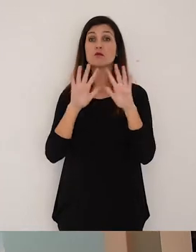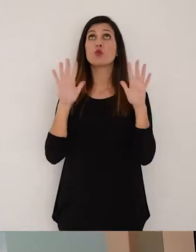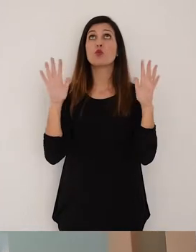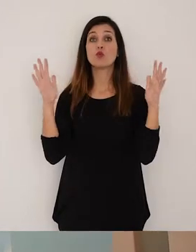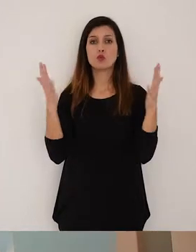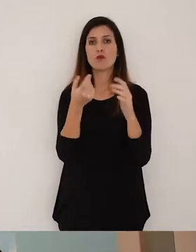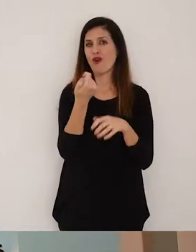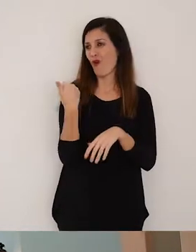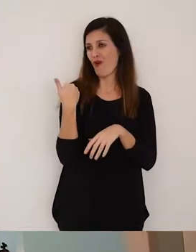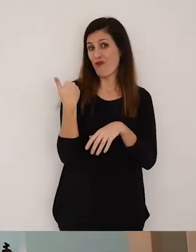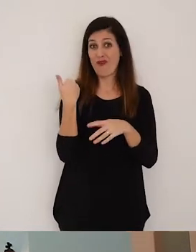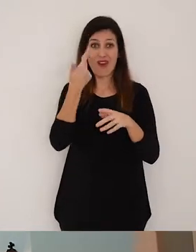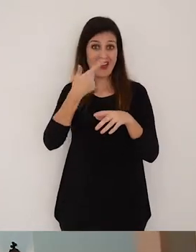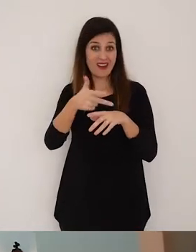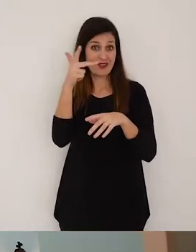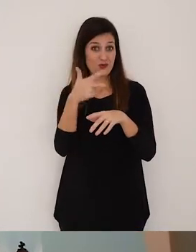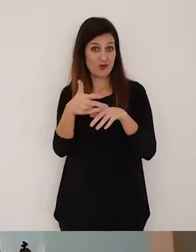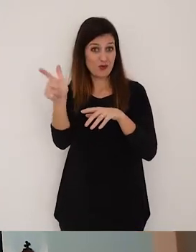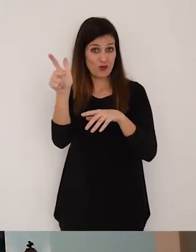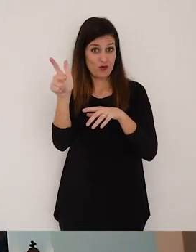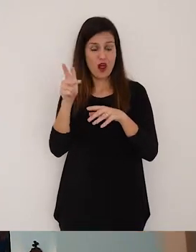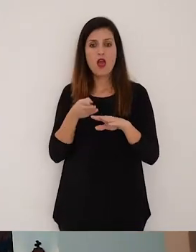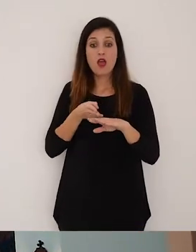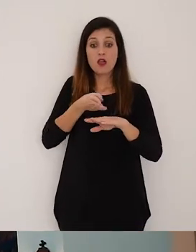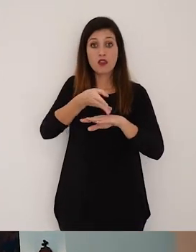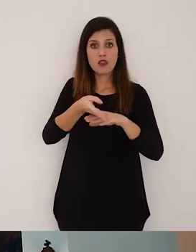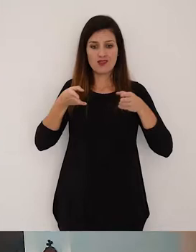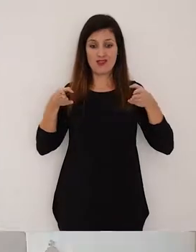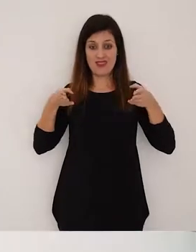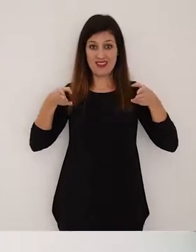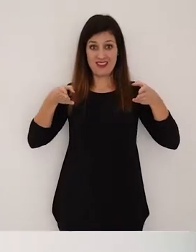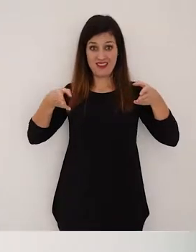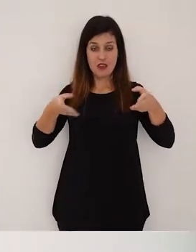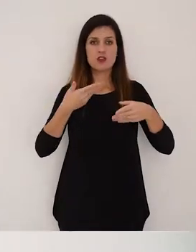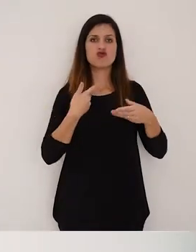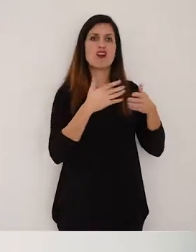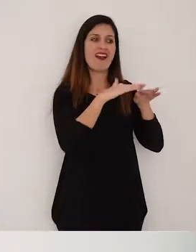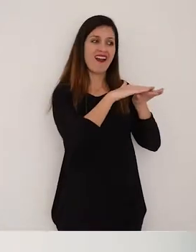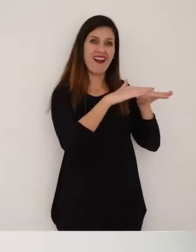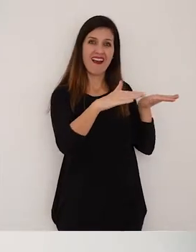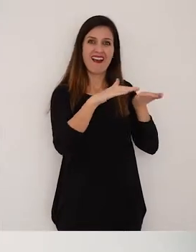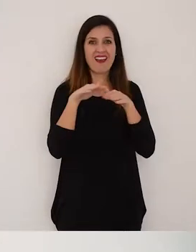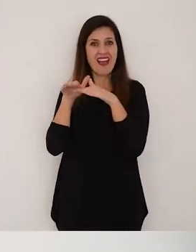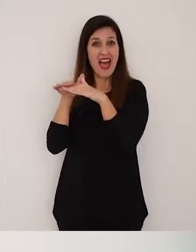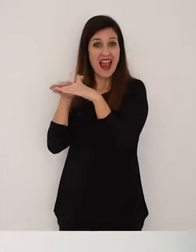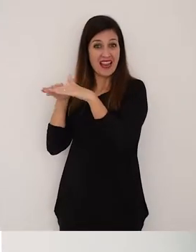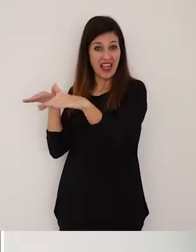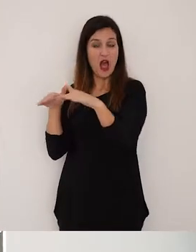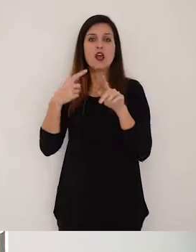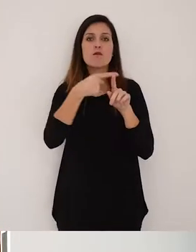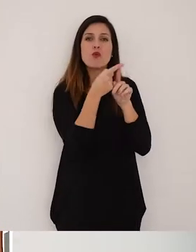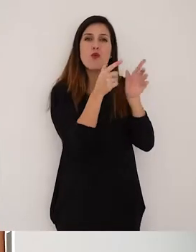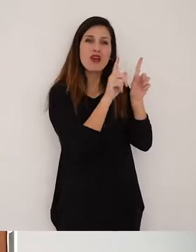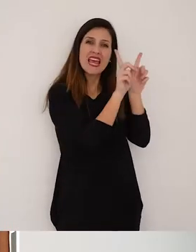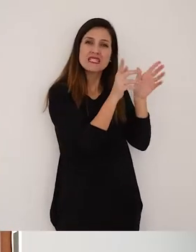l'edificio, di recente restauro, al suo interno si apre in un'ampia navata incorniciata dalle cappelle e i relativi altari laterali, frutto